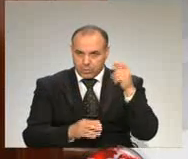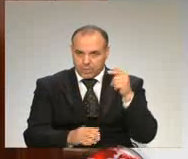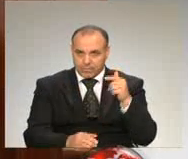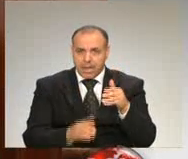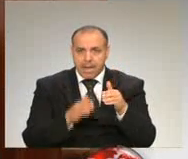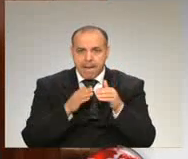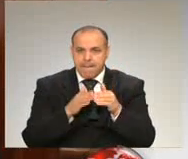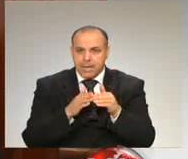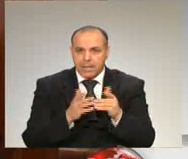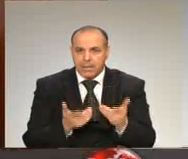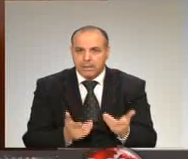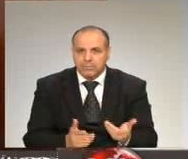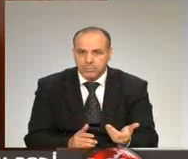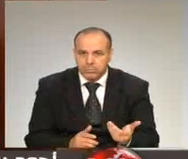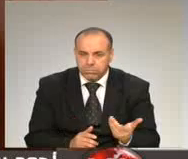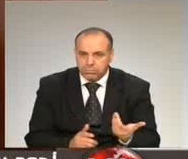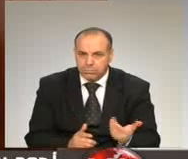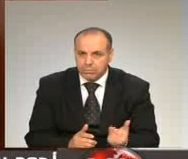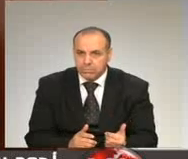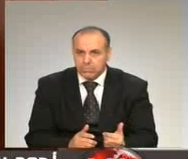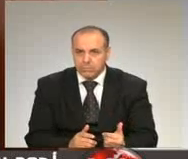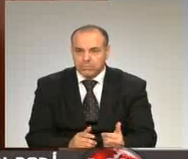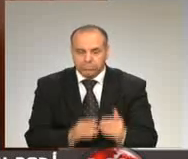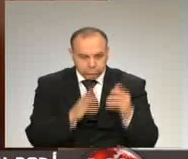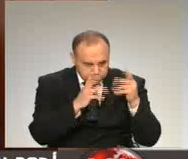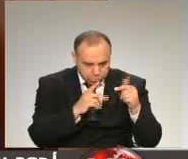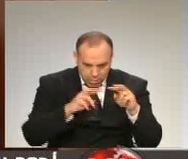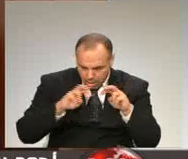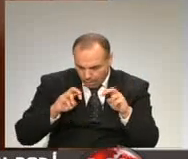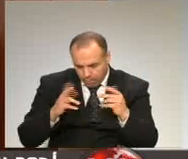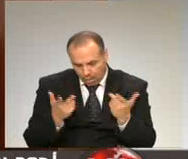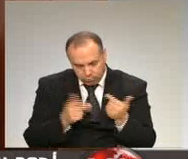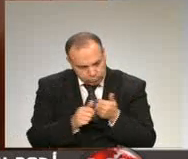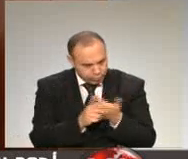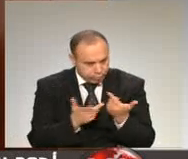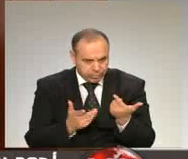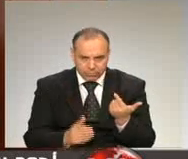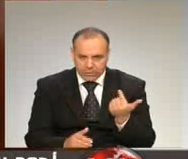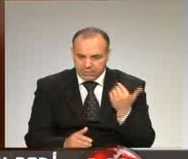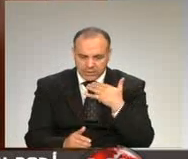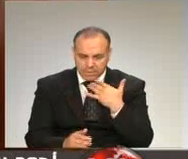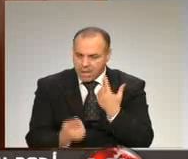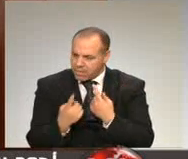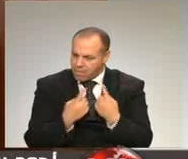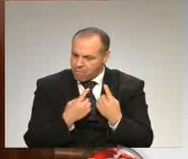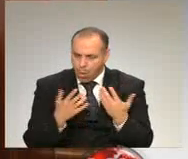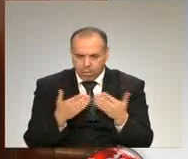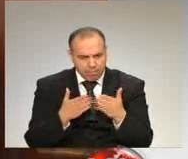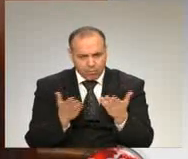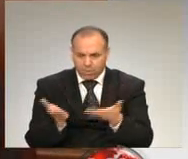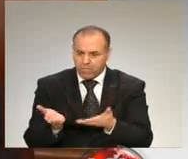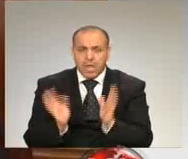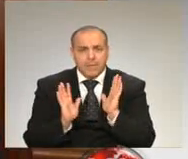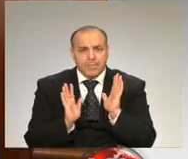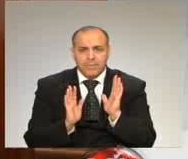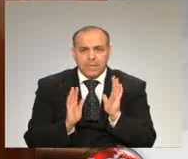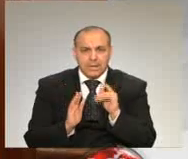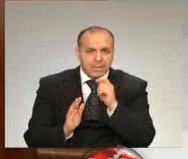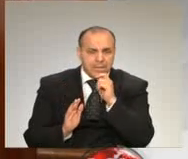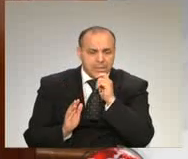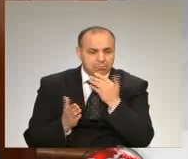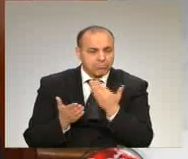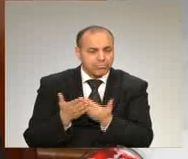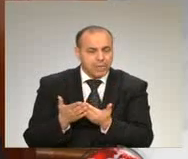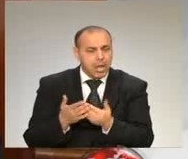مطالب معناها محل درس ومحل متابعة، باب تفاوض باقي مفتوح، وثم